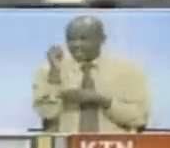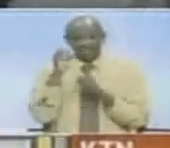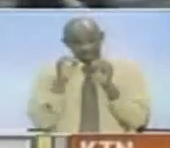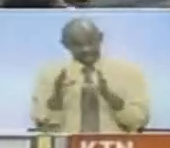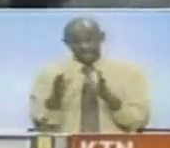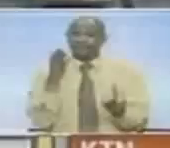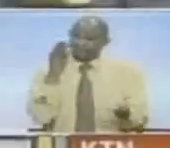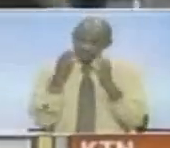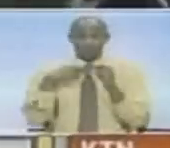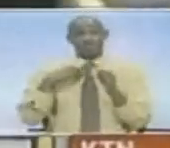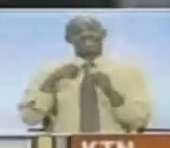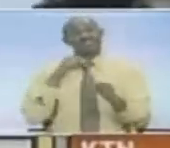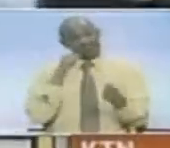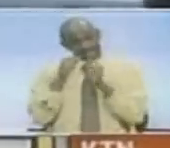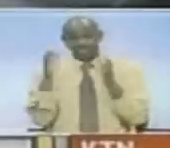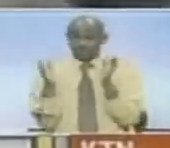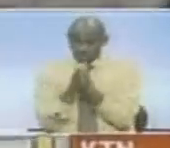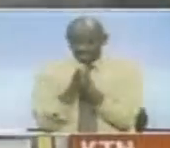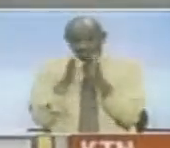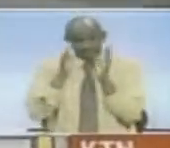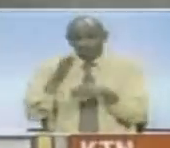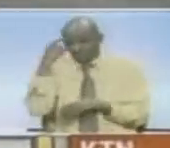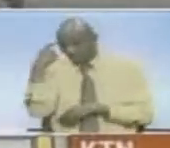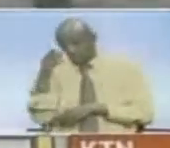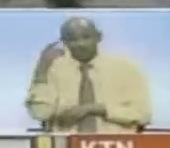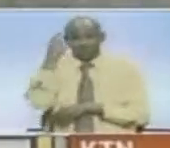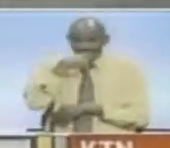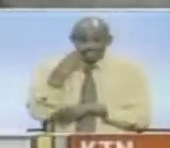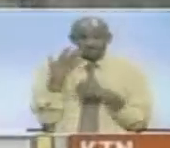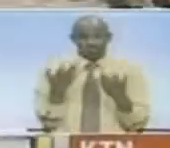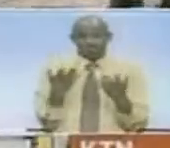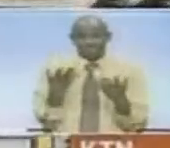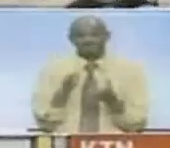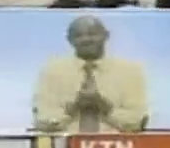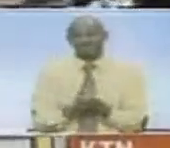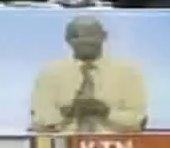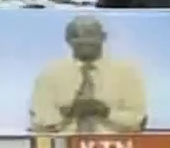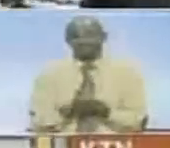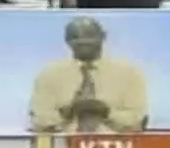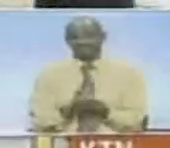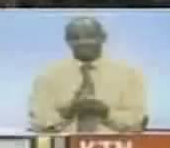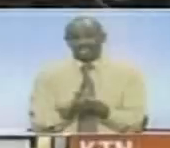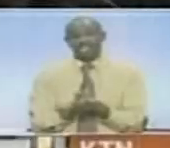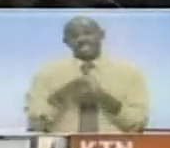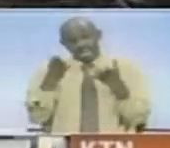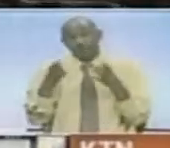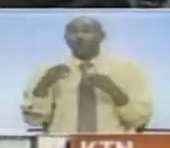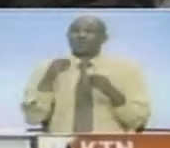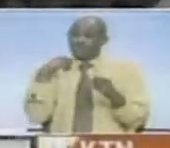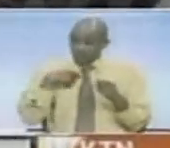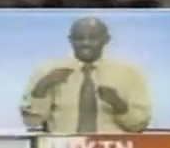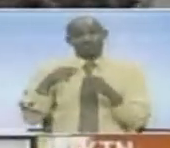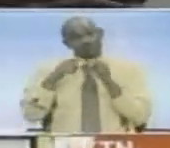basi tunakimbizana na kivuli cha fimbo ambacho hakisitiri jua. Badala ya kuwaua